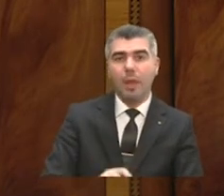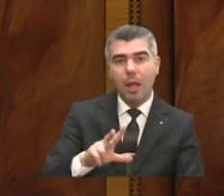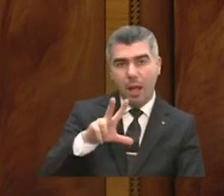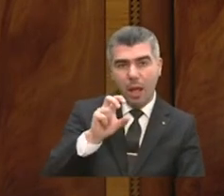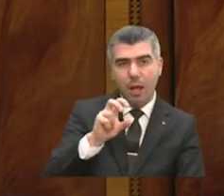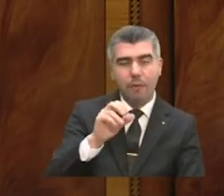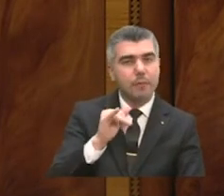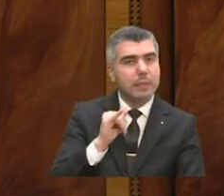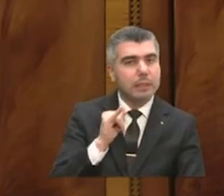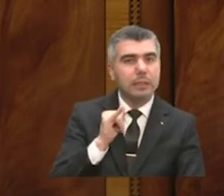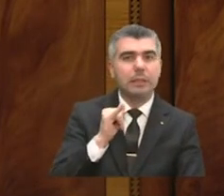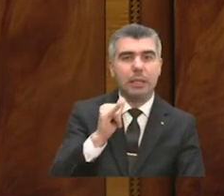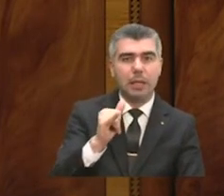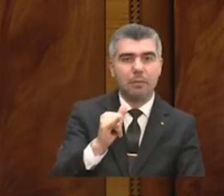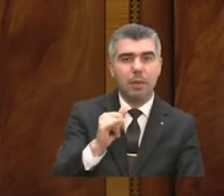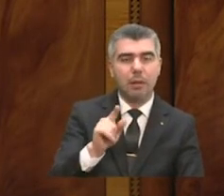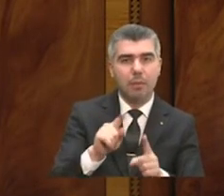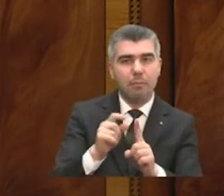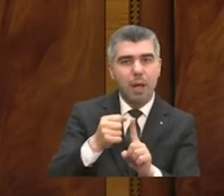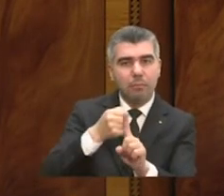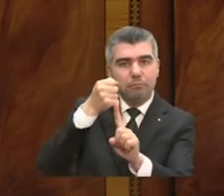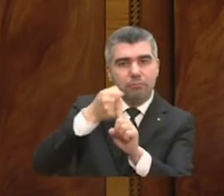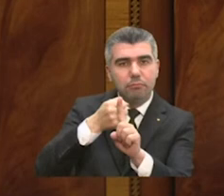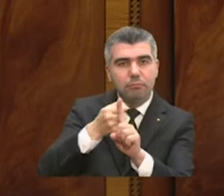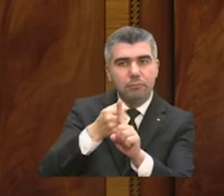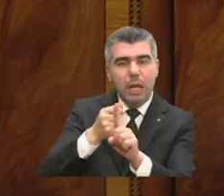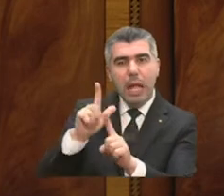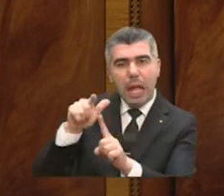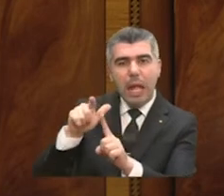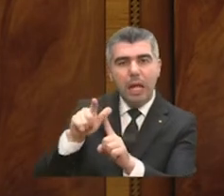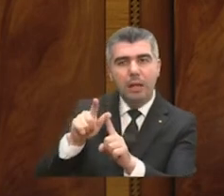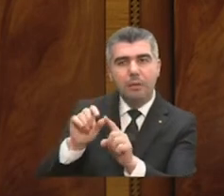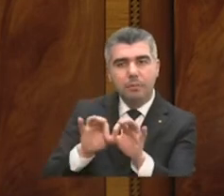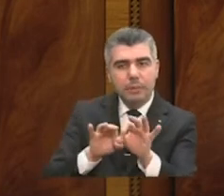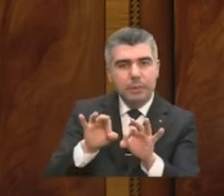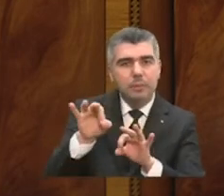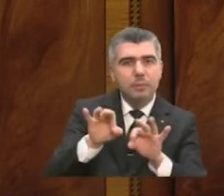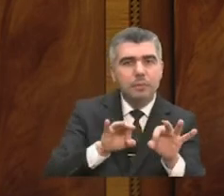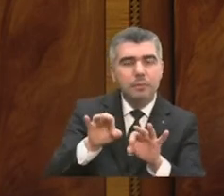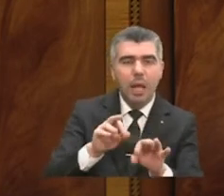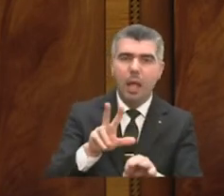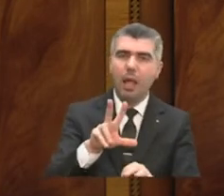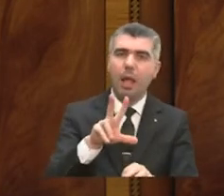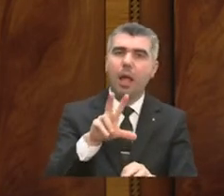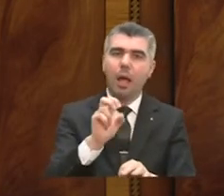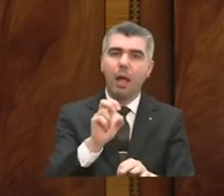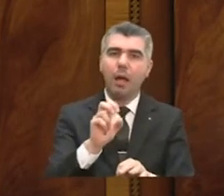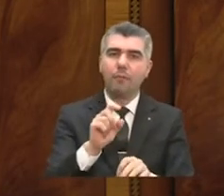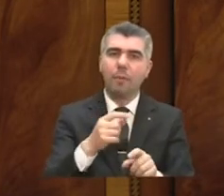vis-à-vis du Maroc. C'est une position, et nous le savons,